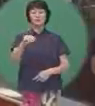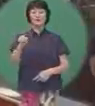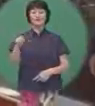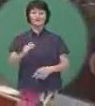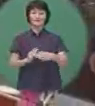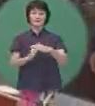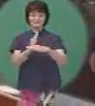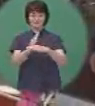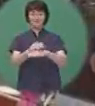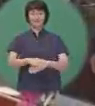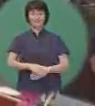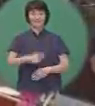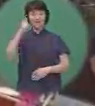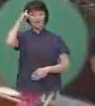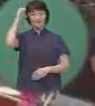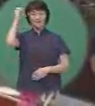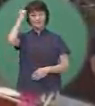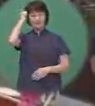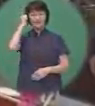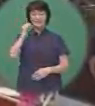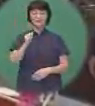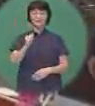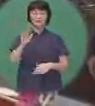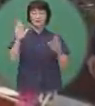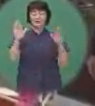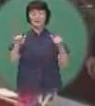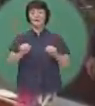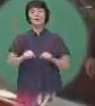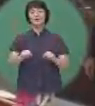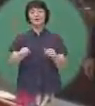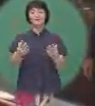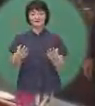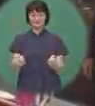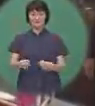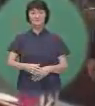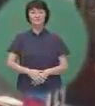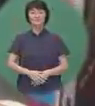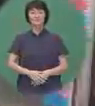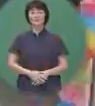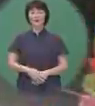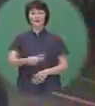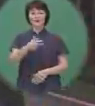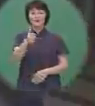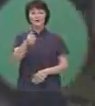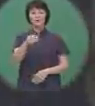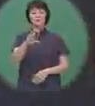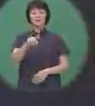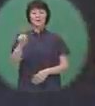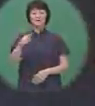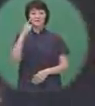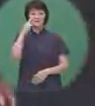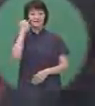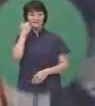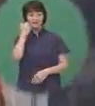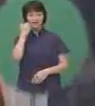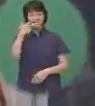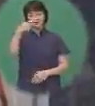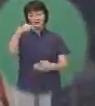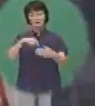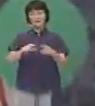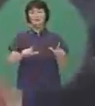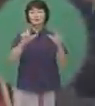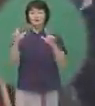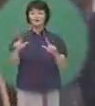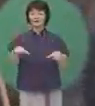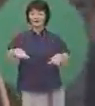し、記念のセレモニーが行われました。250万人目は市内に住